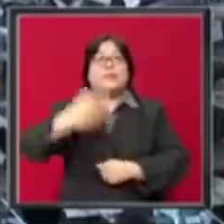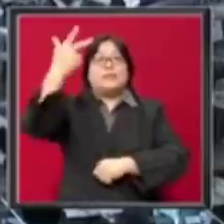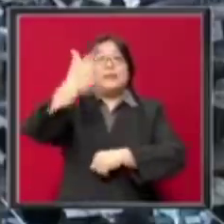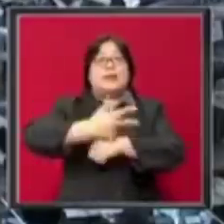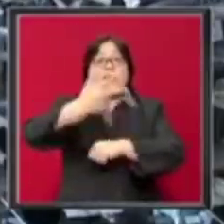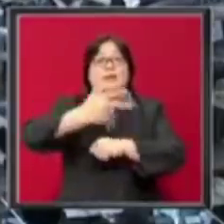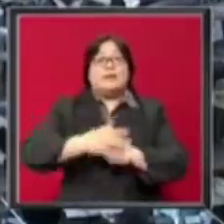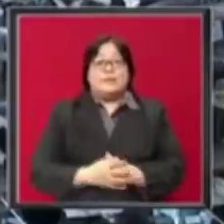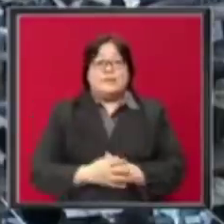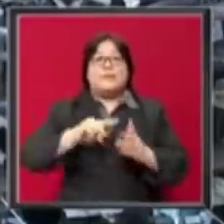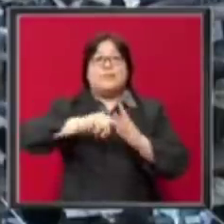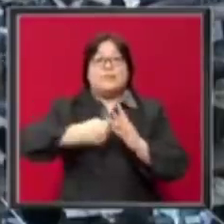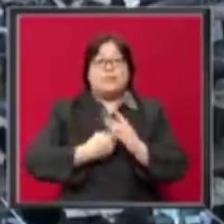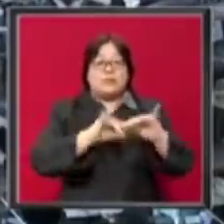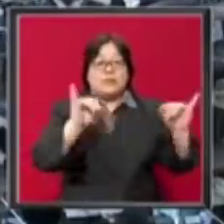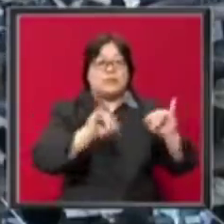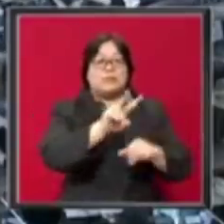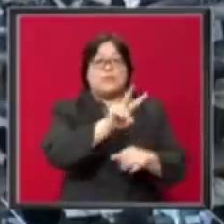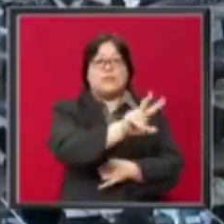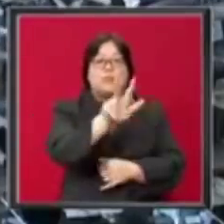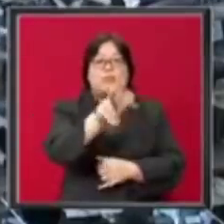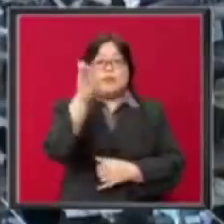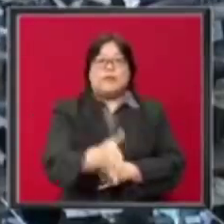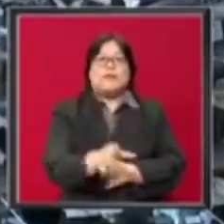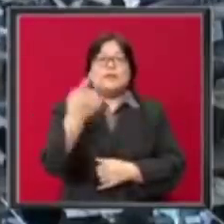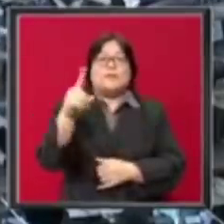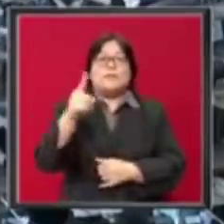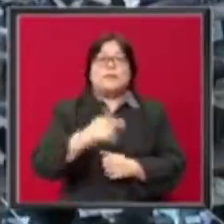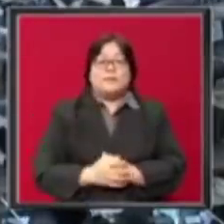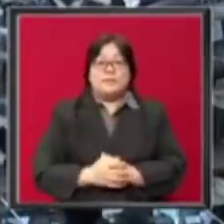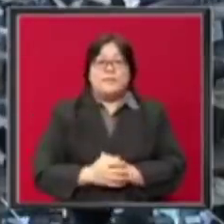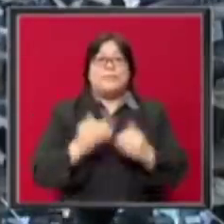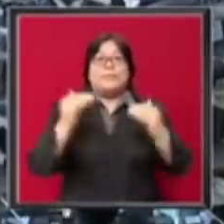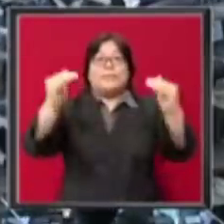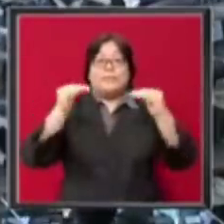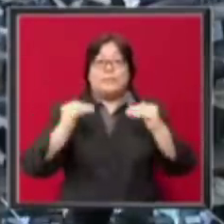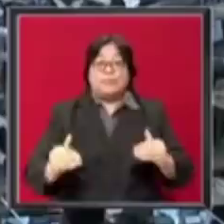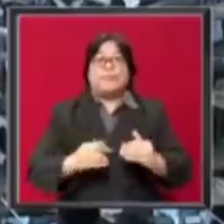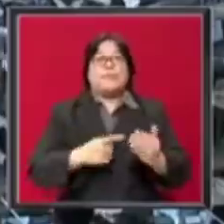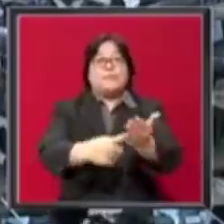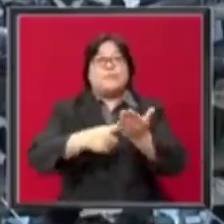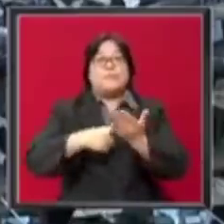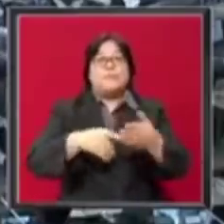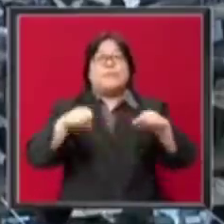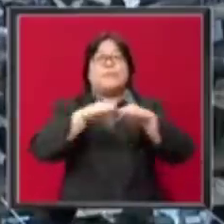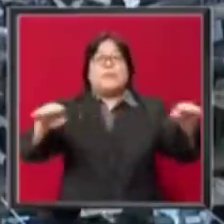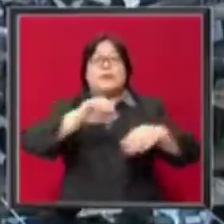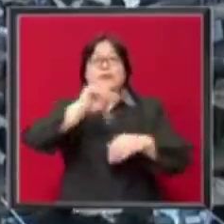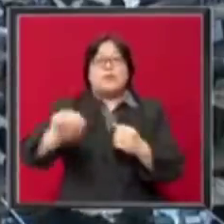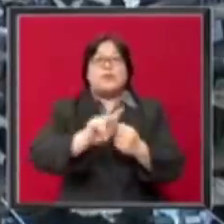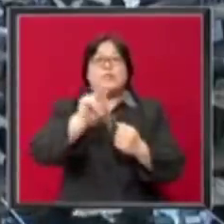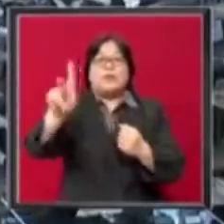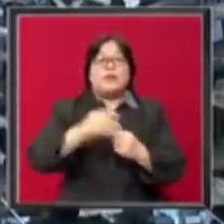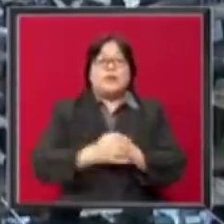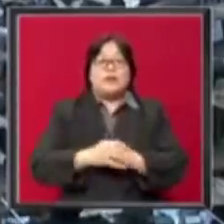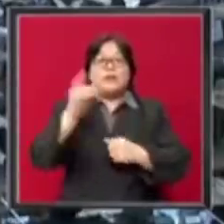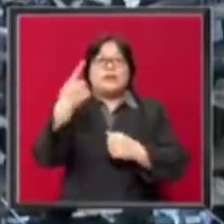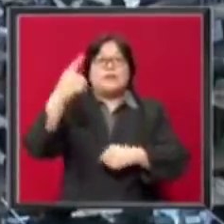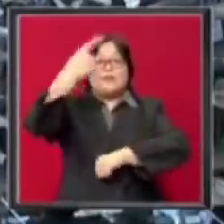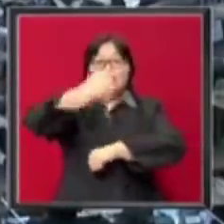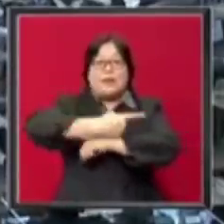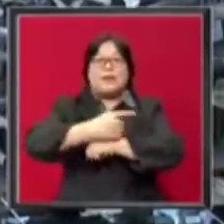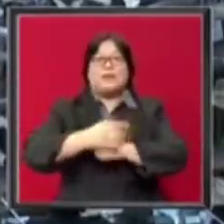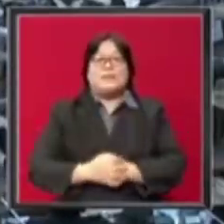kita dipilih oleh rakyat untuk buat hujah di dalam parlimen. So saya minta kalau boleh, Pak Dixon, bolehkah